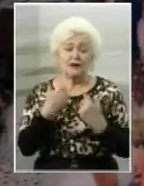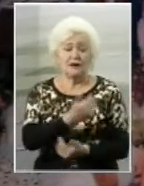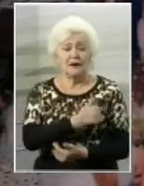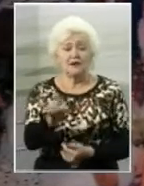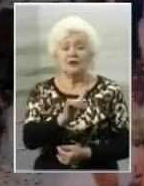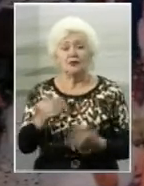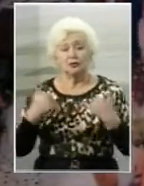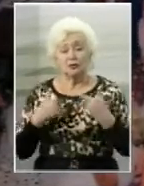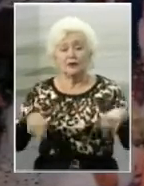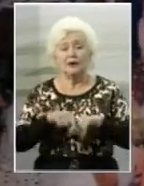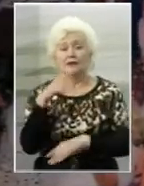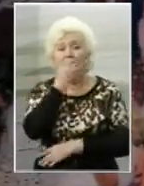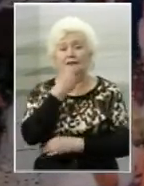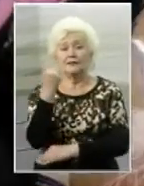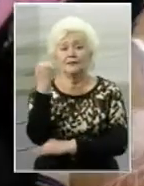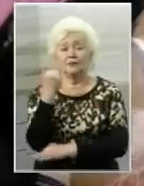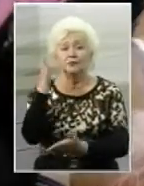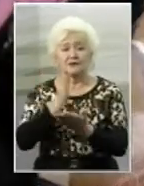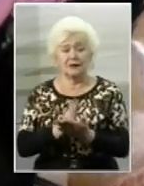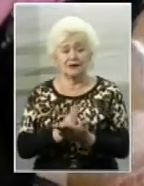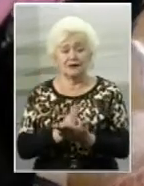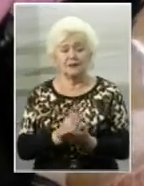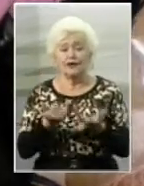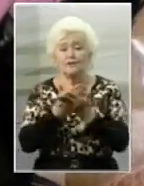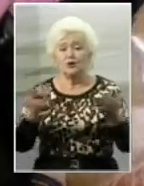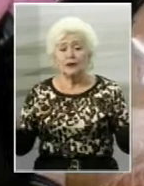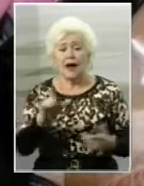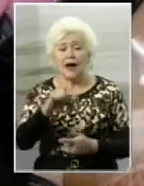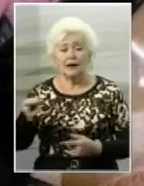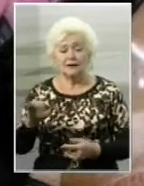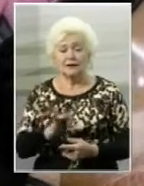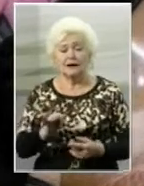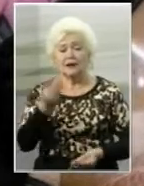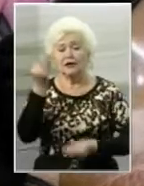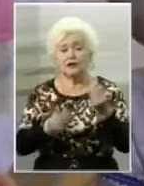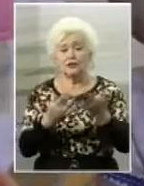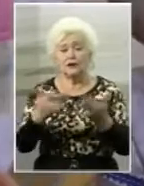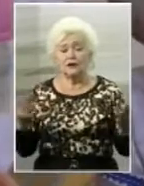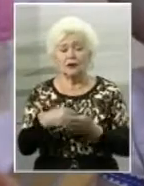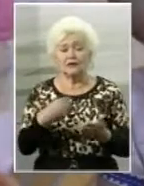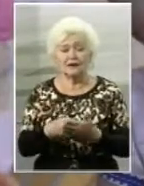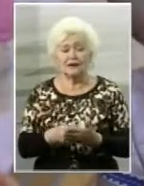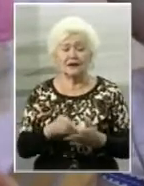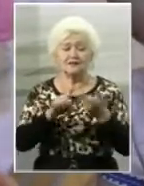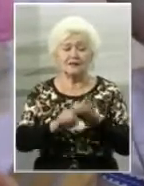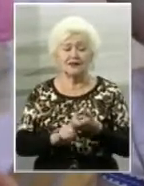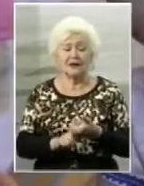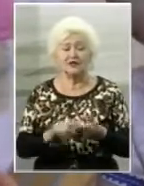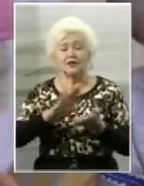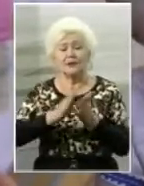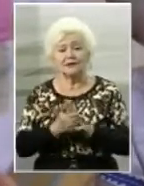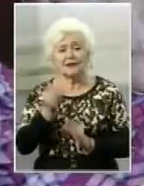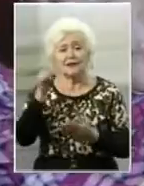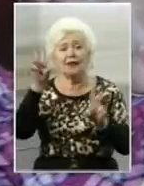хотілося, щоб у мене такі красуні стояли». У колекції Елли ігрові експонати. Ціна, говорить жінка, залежить від стану та